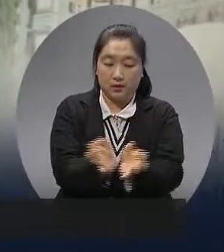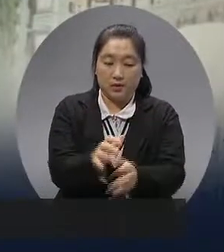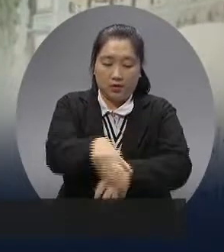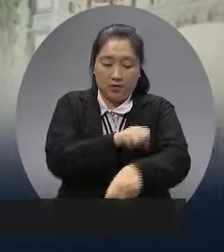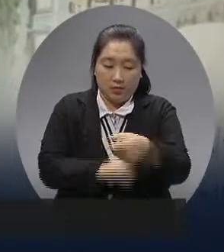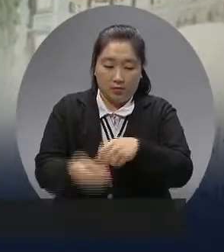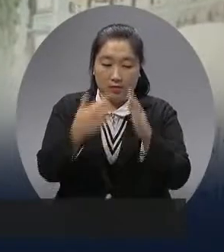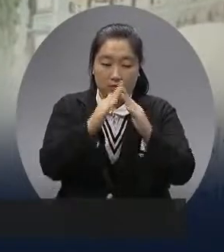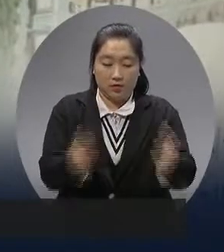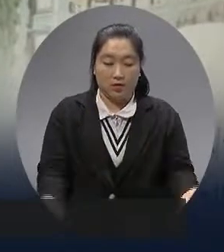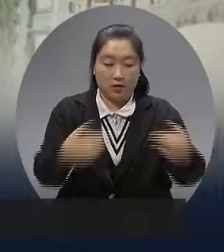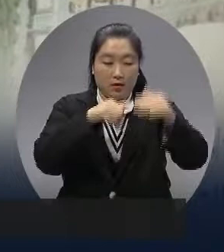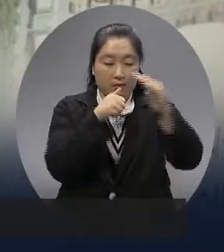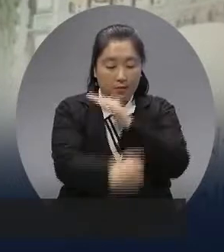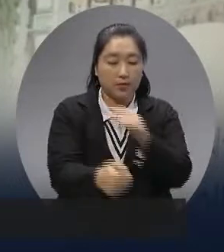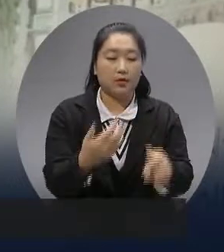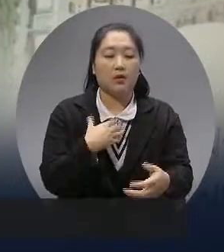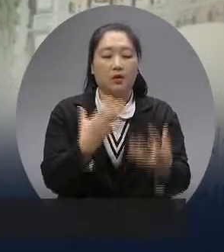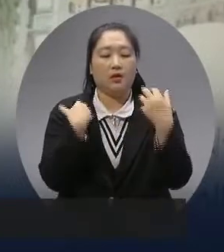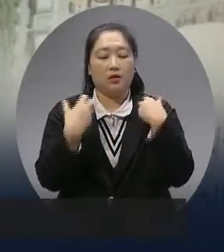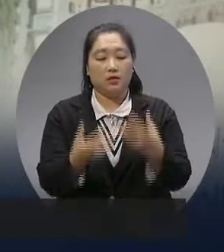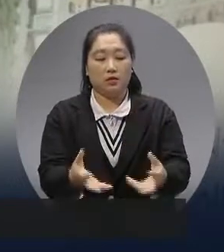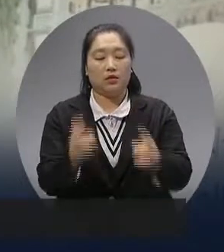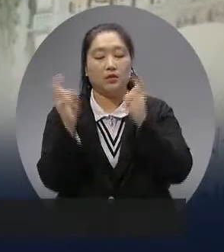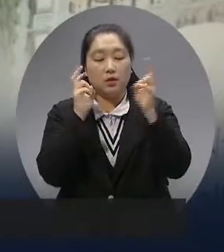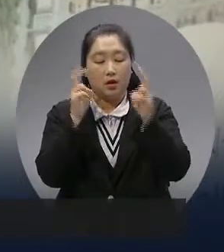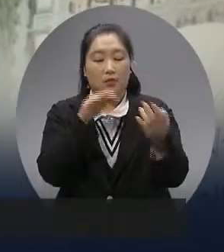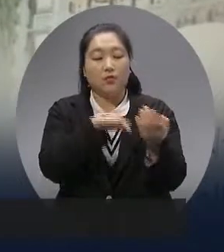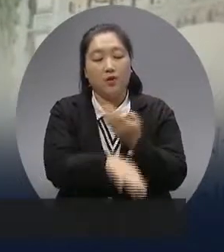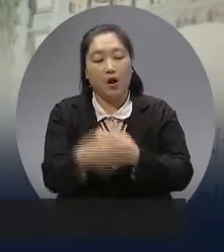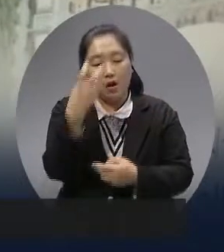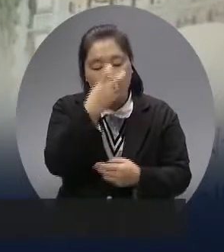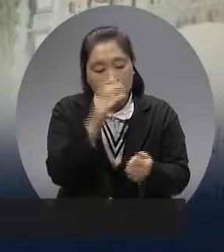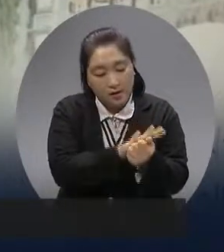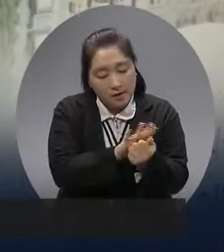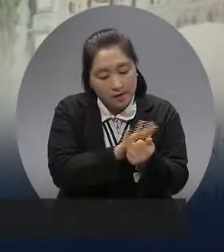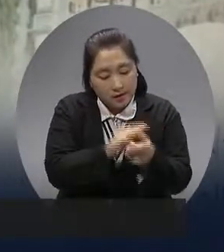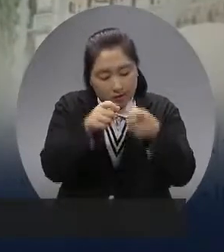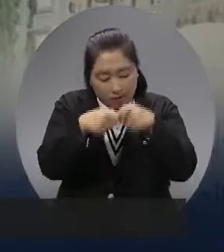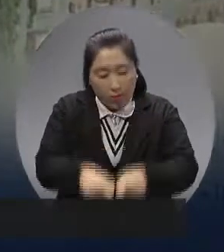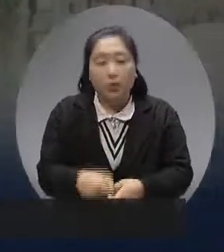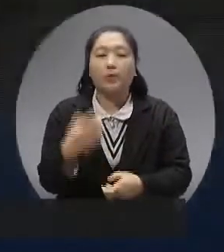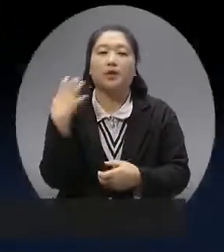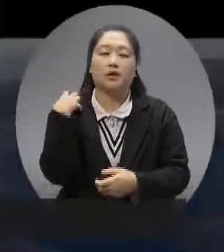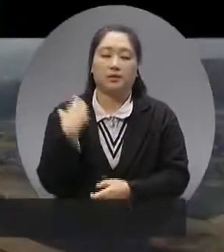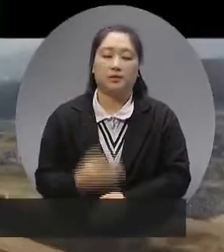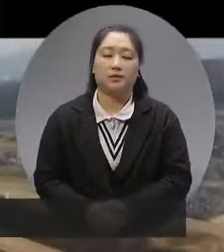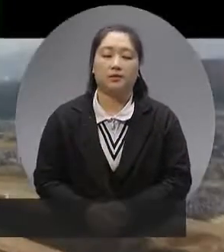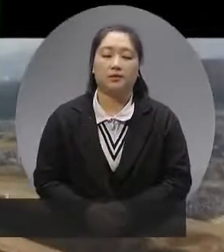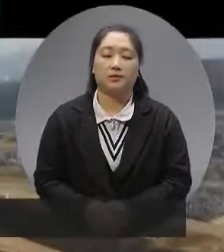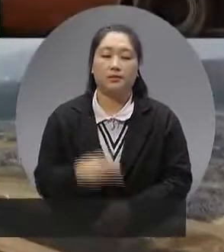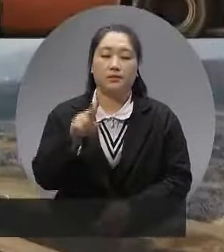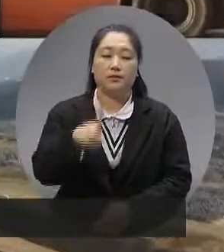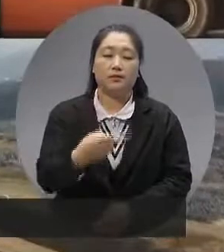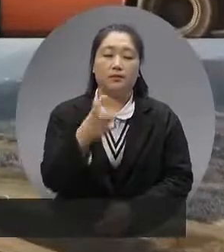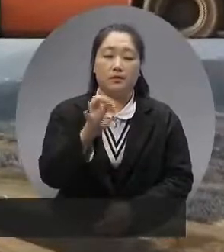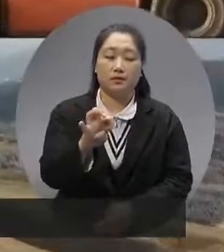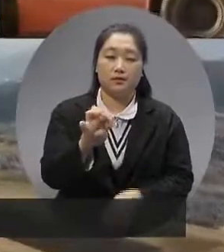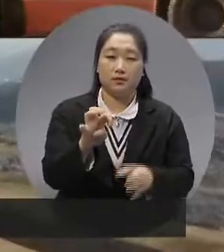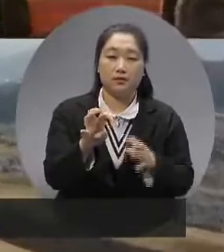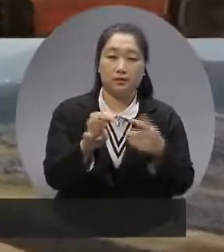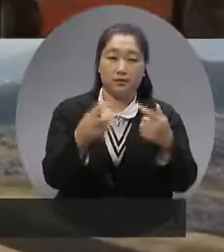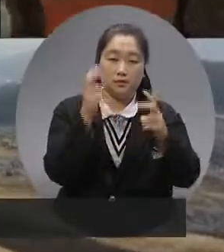방문해서 저희가 유치한 기업이다 보니까 사후 관리도 저희가 면밀하게 책임지고 있습니다. 240개 업체